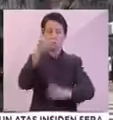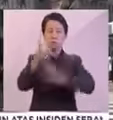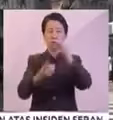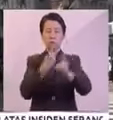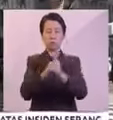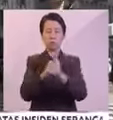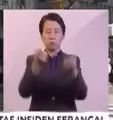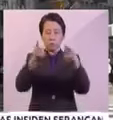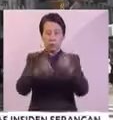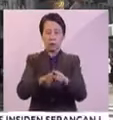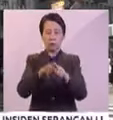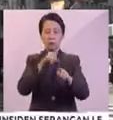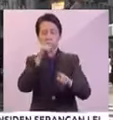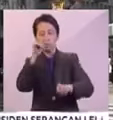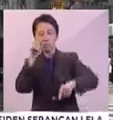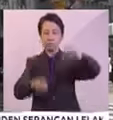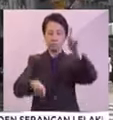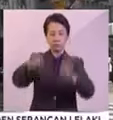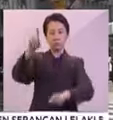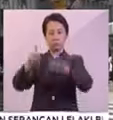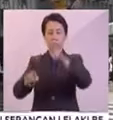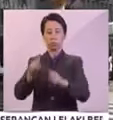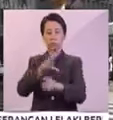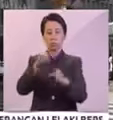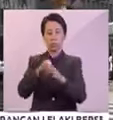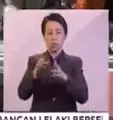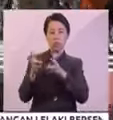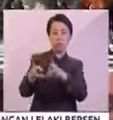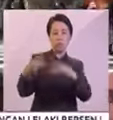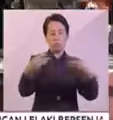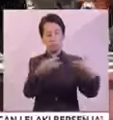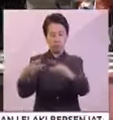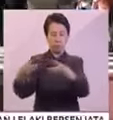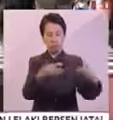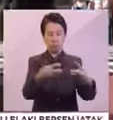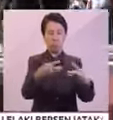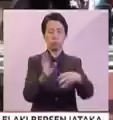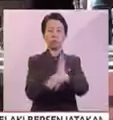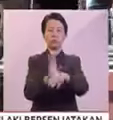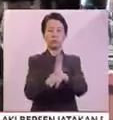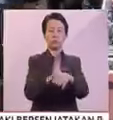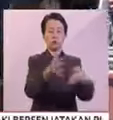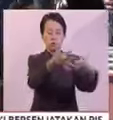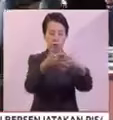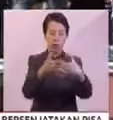dilanda pelbagai ketidaktentuan termasuk perang perdagangan Amerika-China.